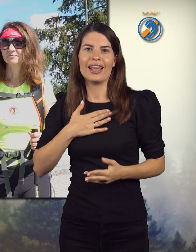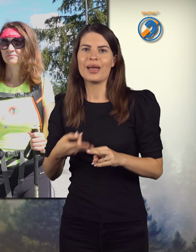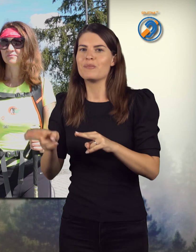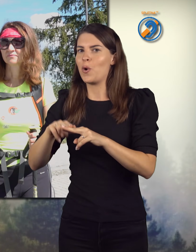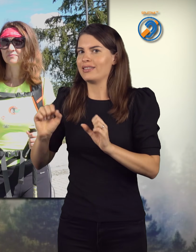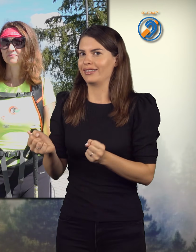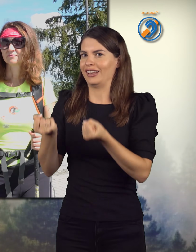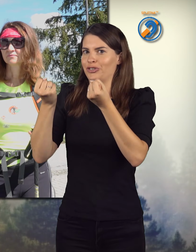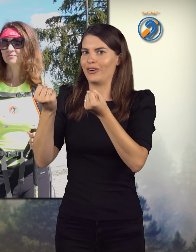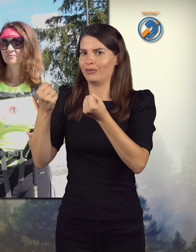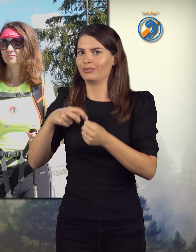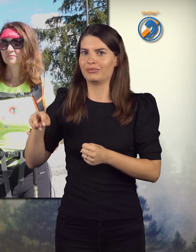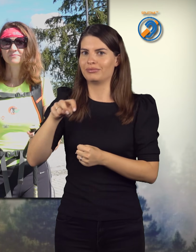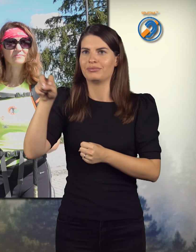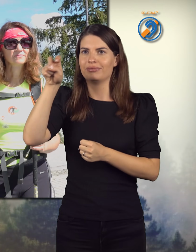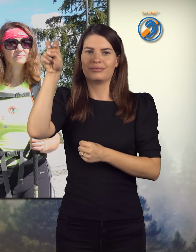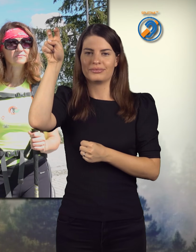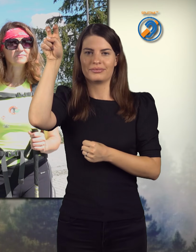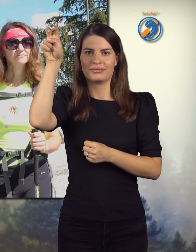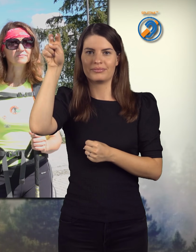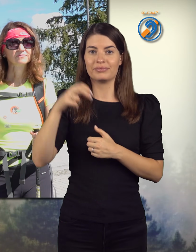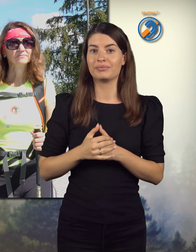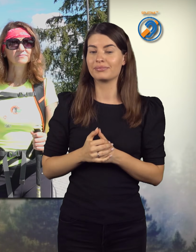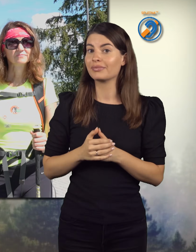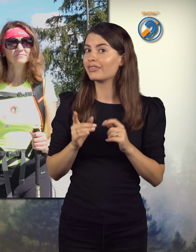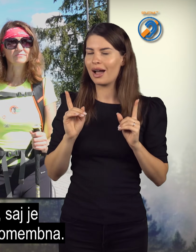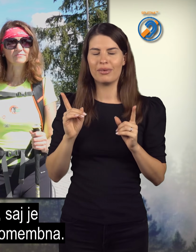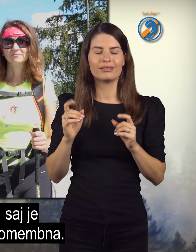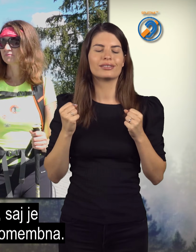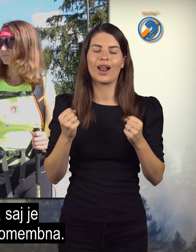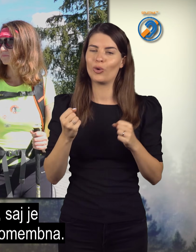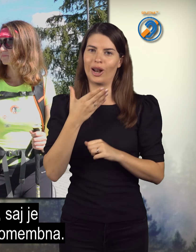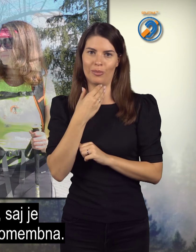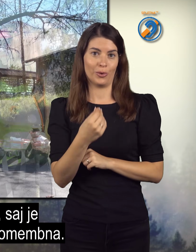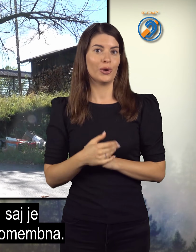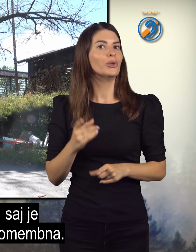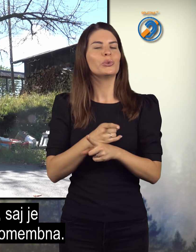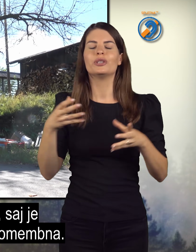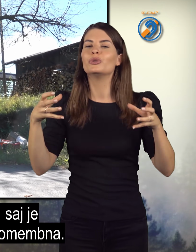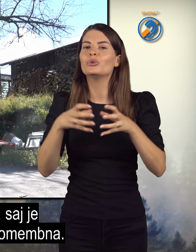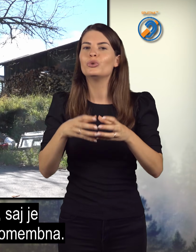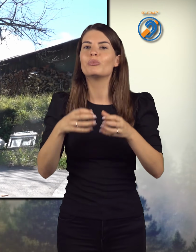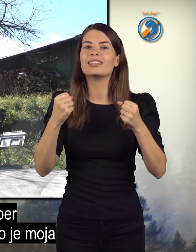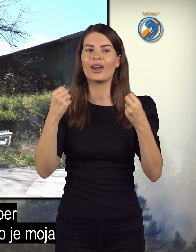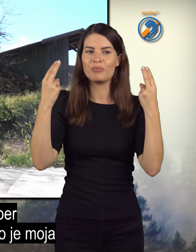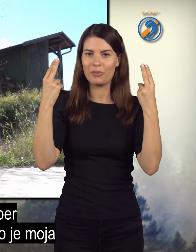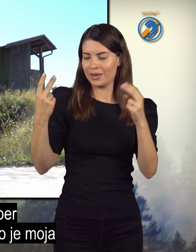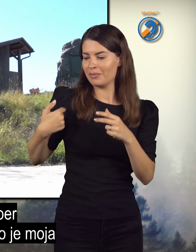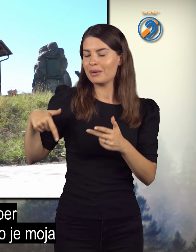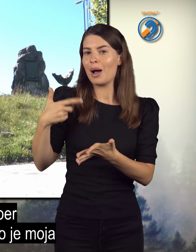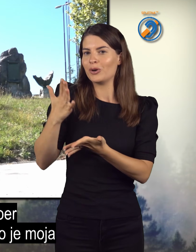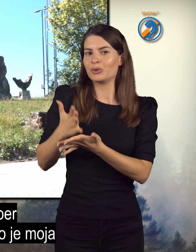tudi bolj zahtevne, poti pa vzpone, ampak zelo lepo, Jaz pravim, tudi družba je zelo pomembna, pa imamo